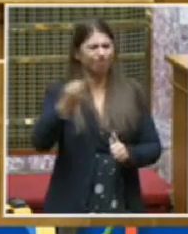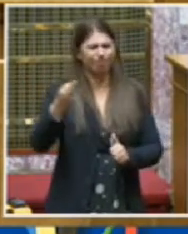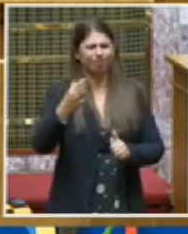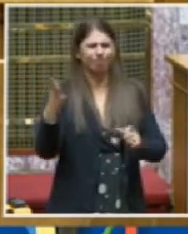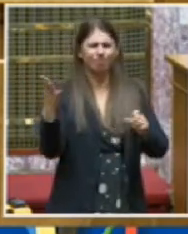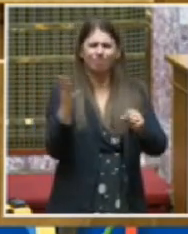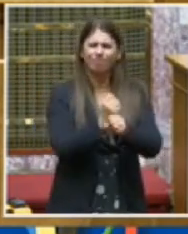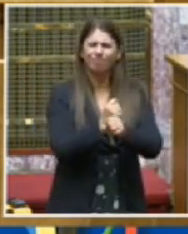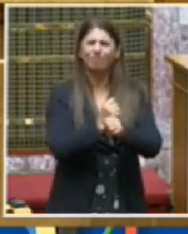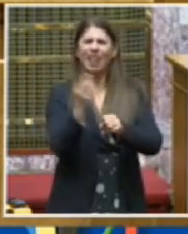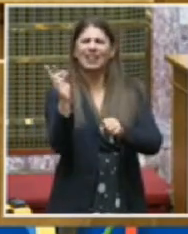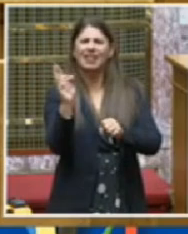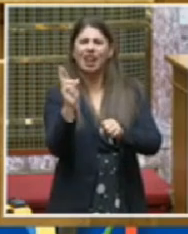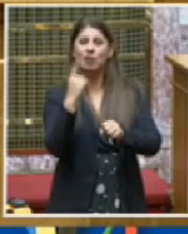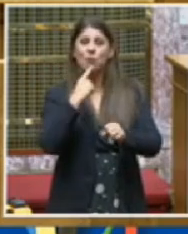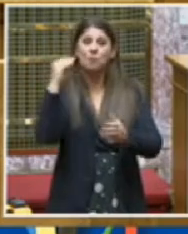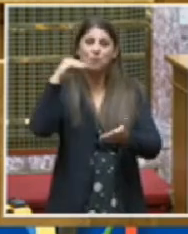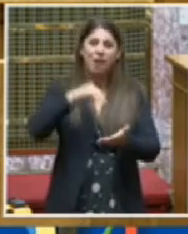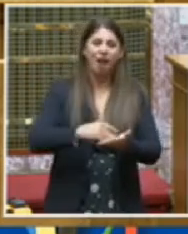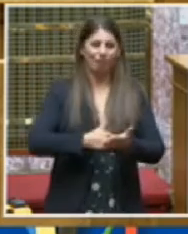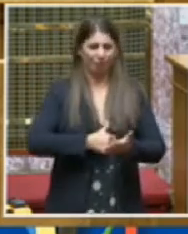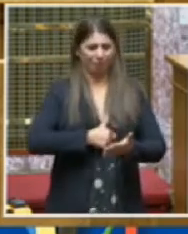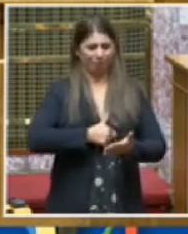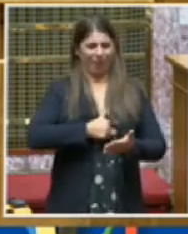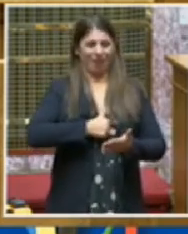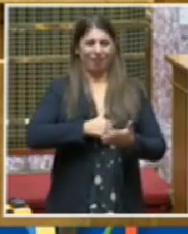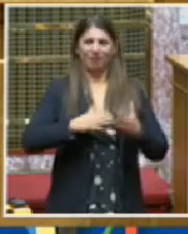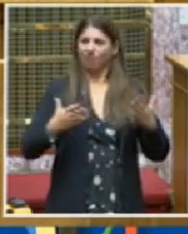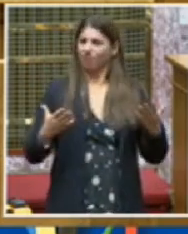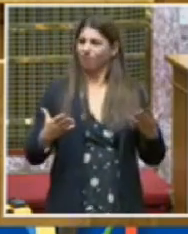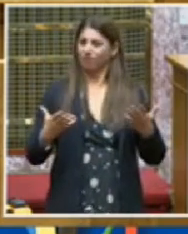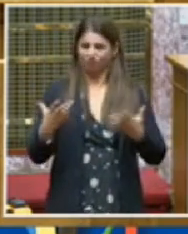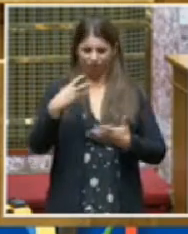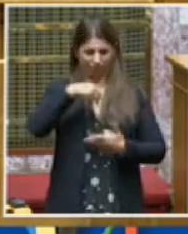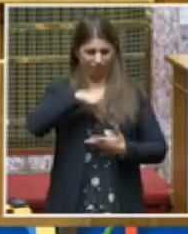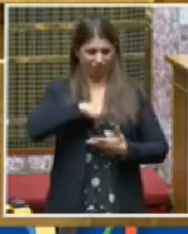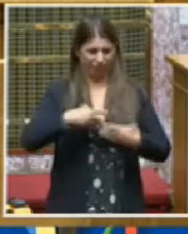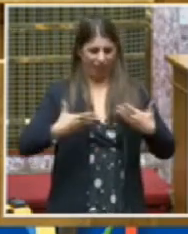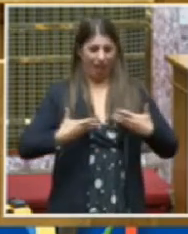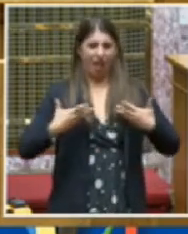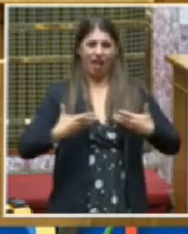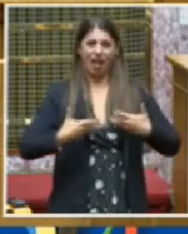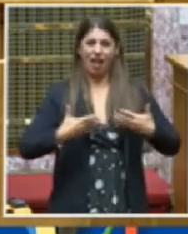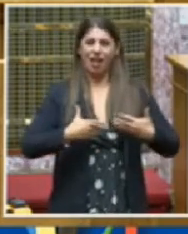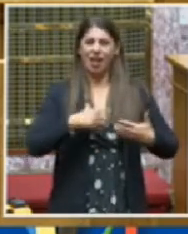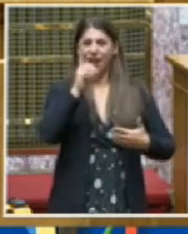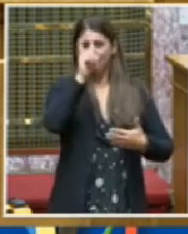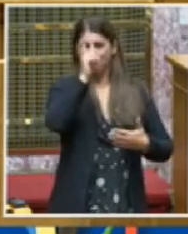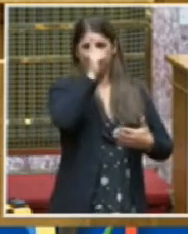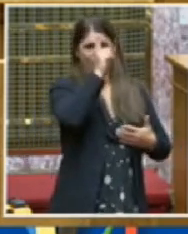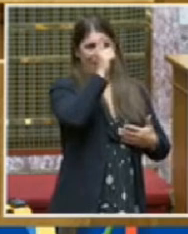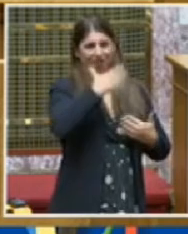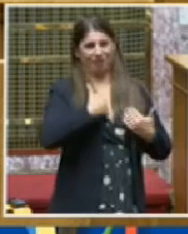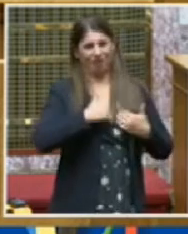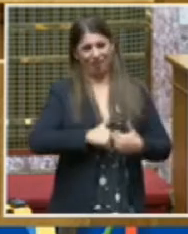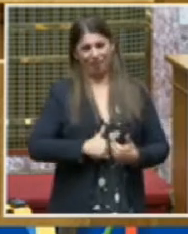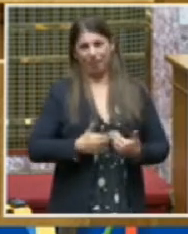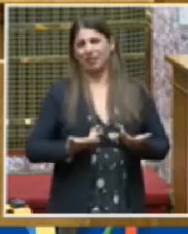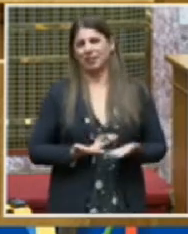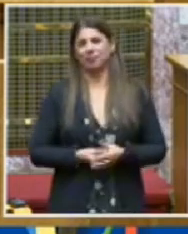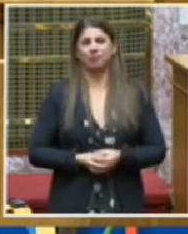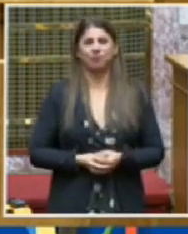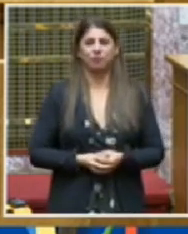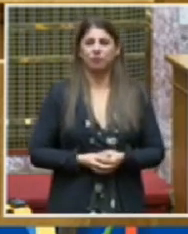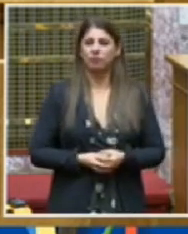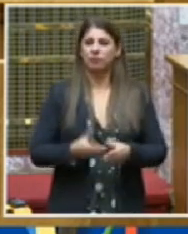έκαναν για μία ακόμα φορά περήφανους, μας γέμισαν με χαρά, μας γέμισαν με υπερηφάνεια. Η επιτυχία